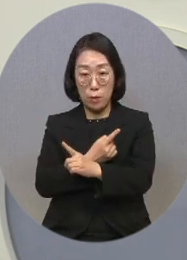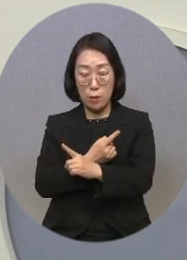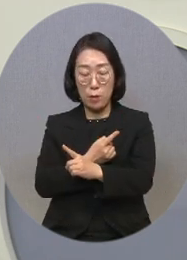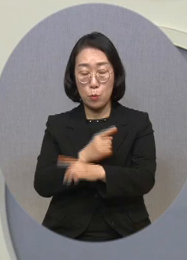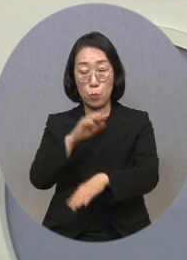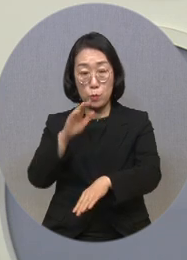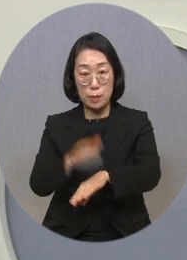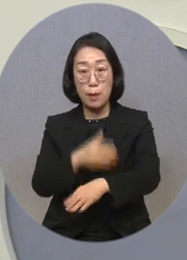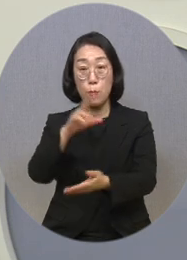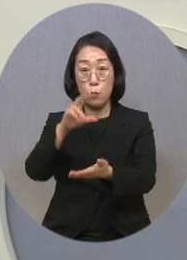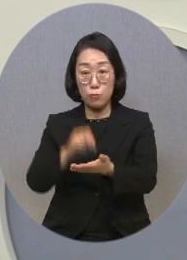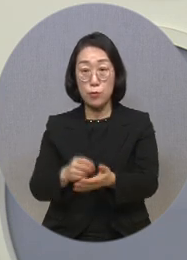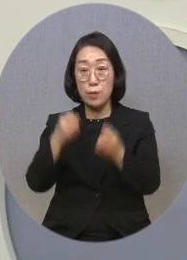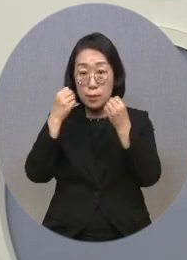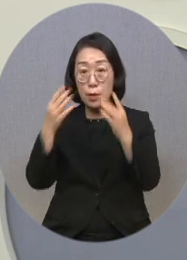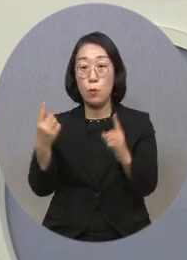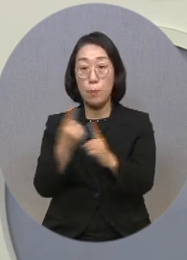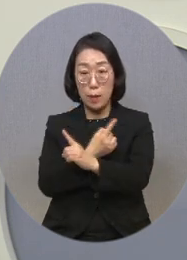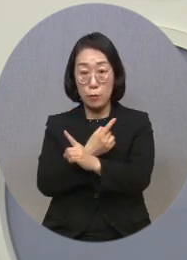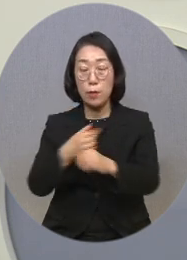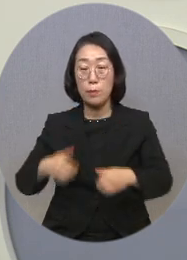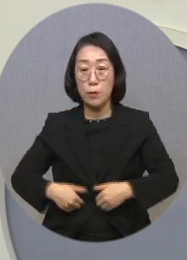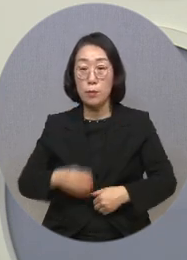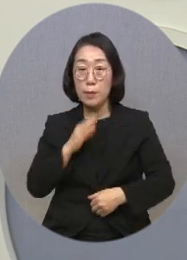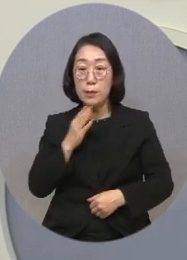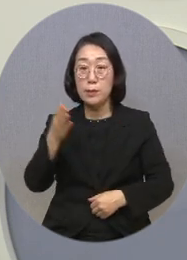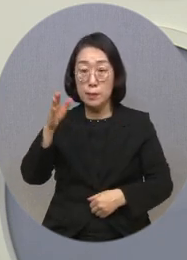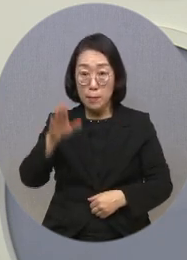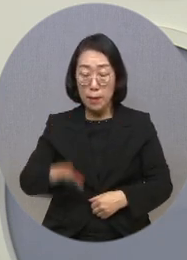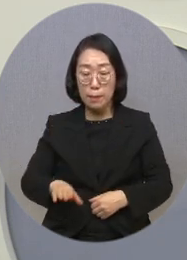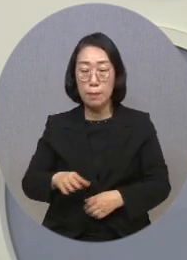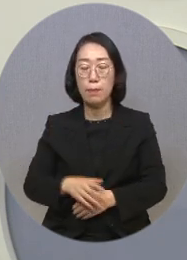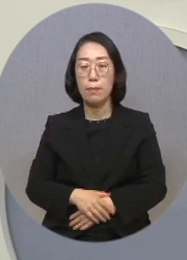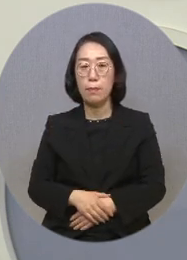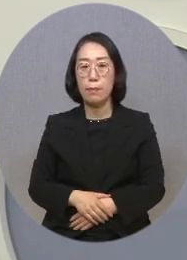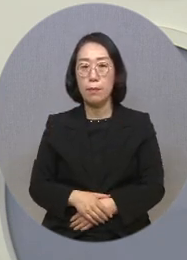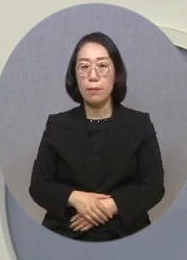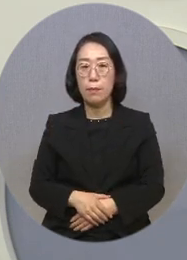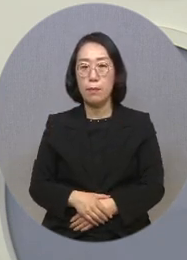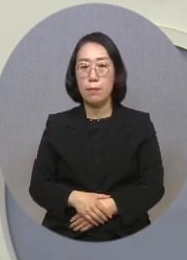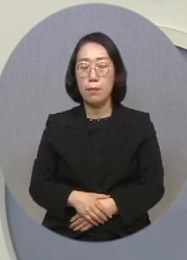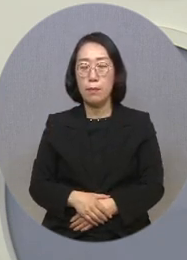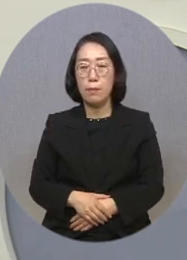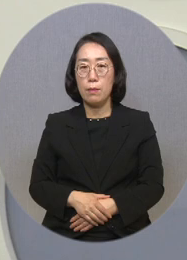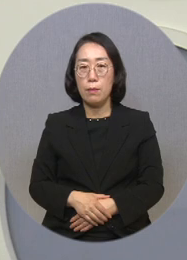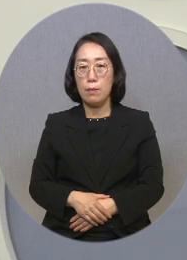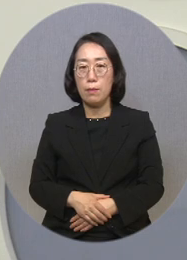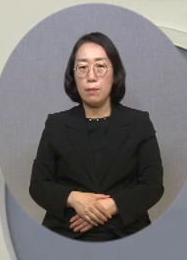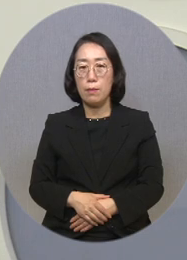잘못했었으면 그걸 바꿔야 한다라는 것도 있지만 그러나 이제 국가